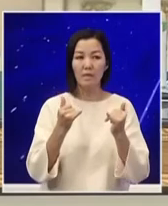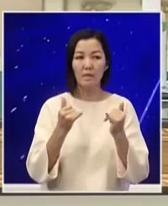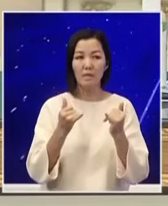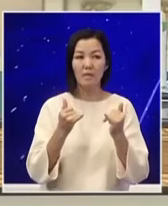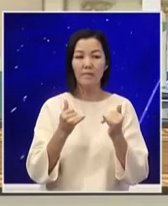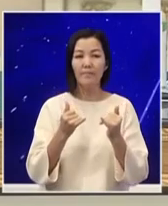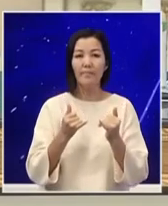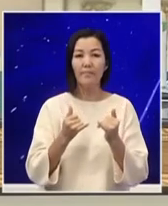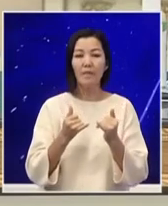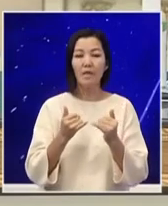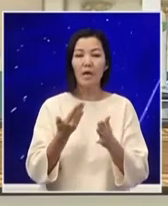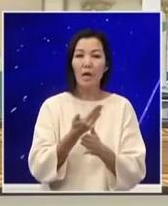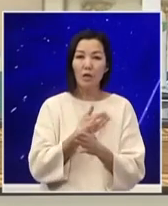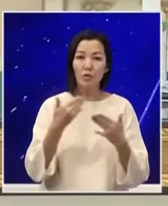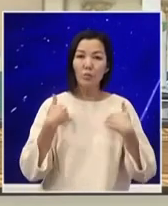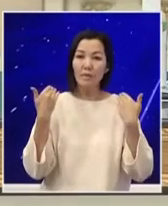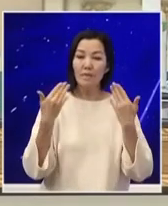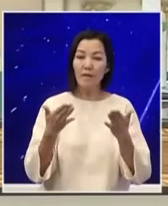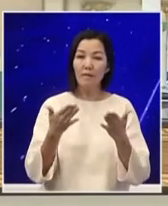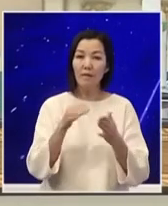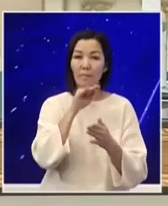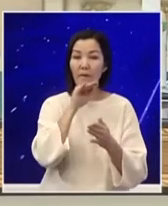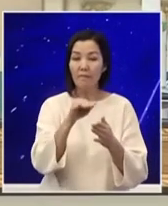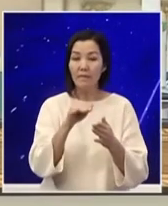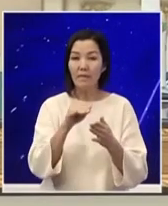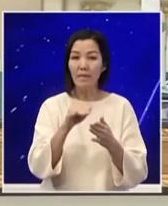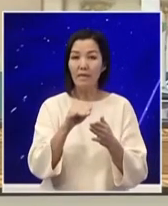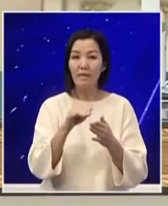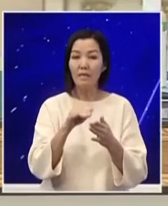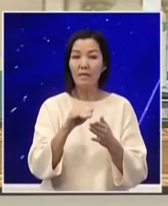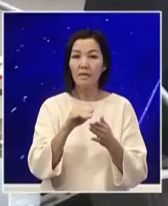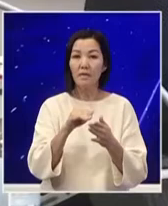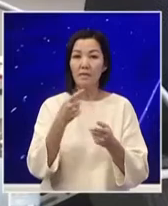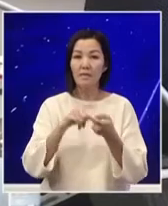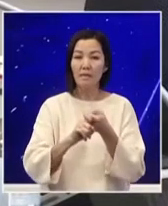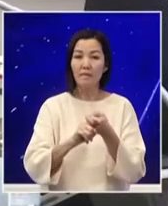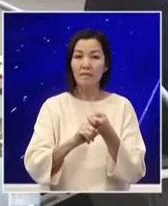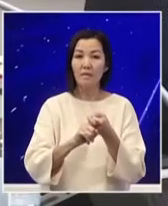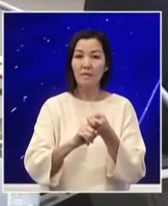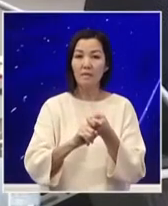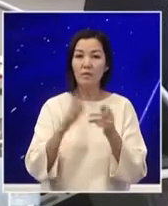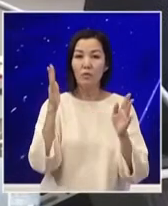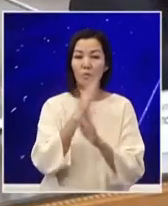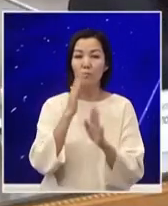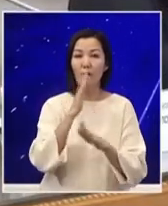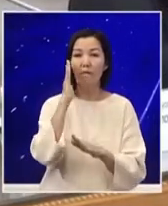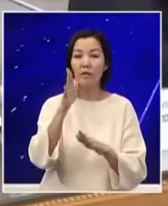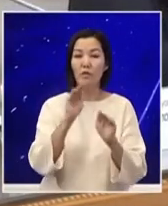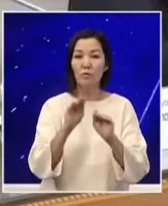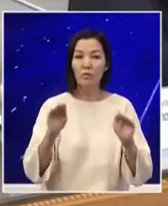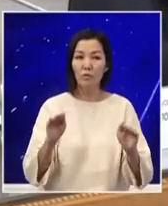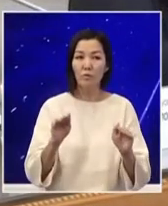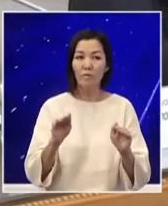друзья, именно от вас, ваших профессиональных человеческих качеств, во многом зависит судьба ваших учеников и будущее